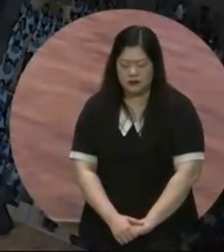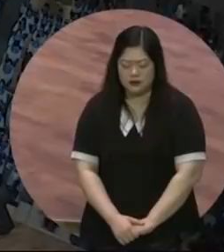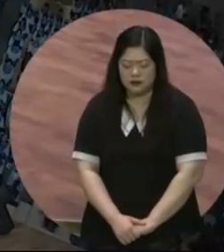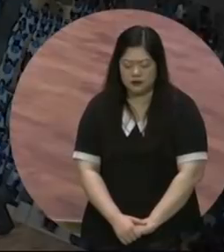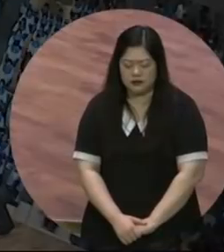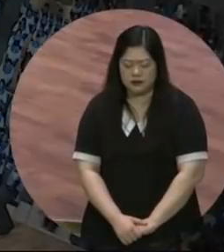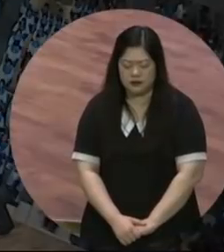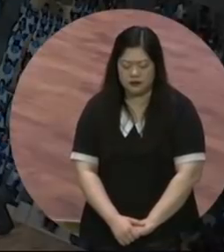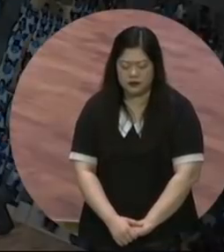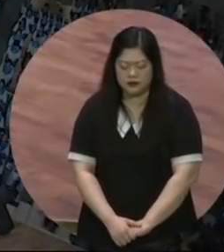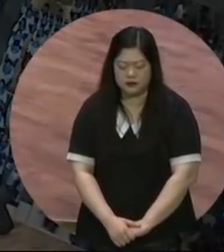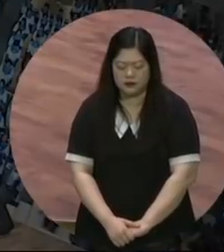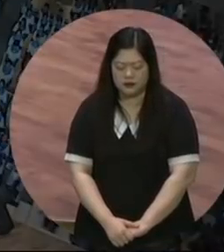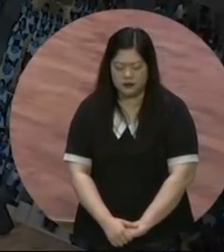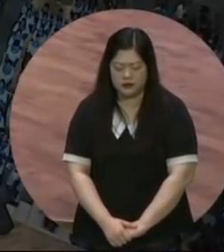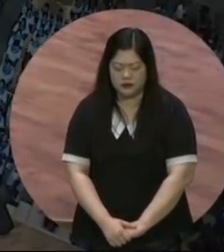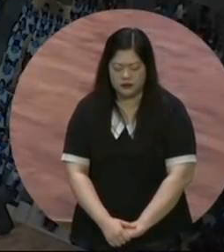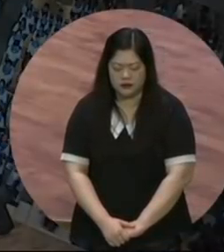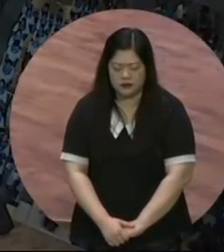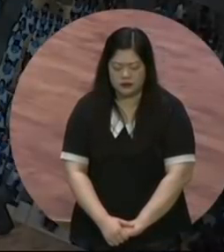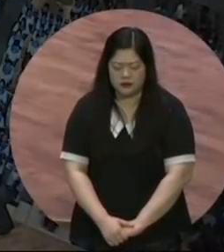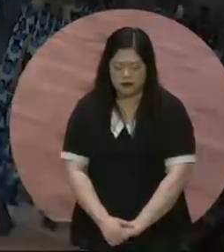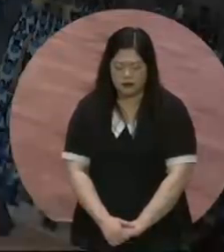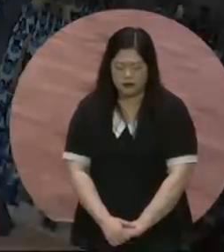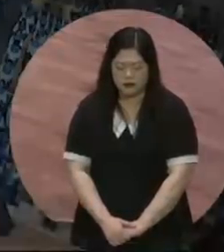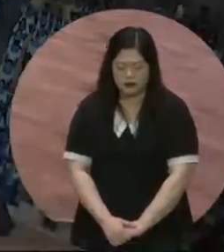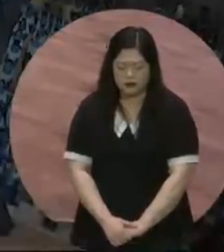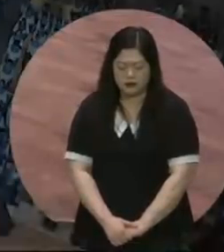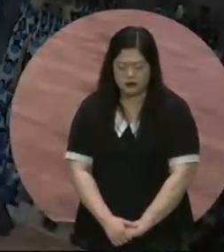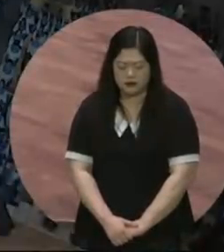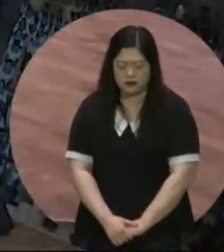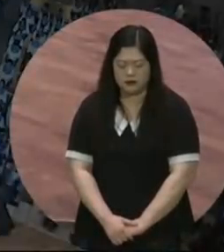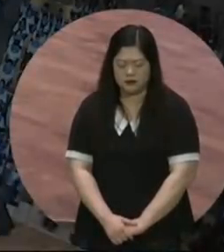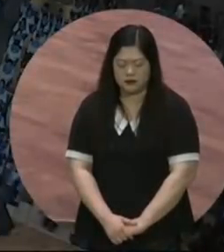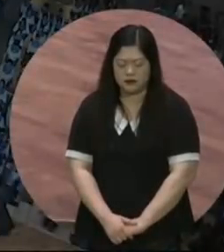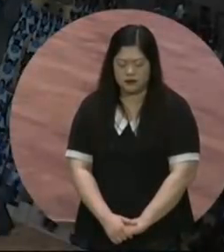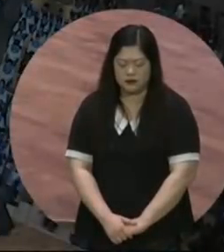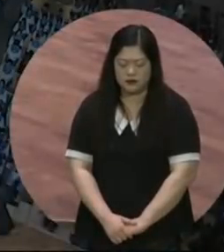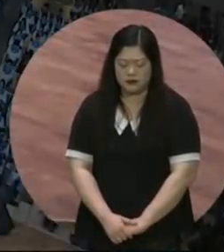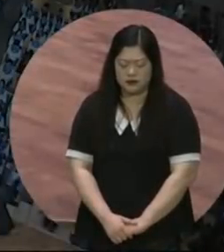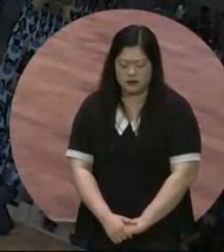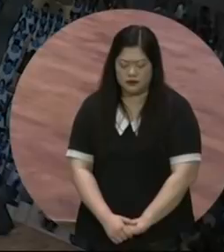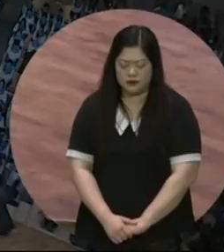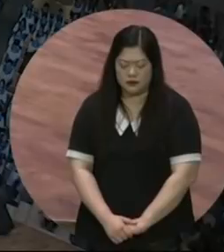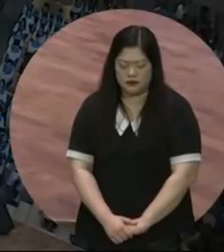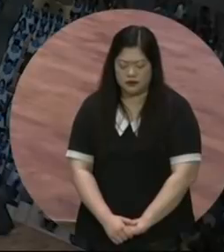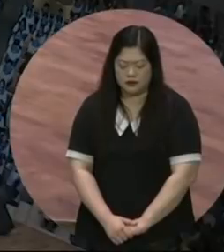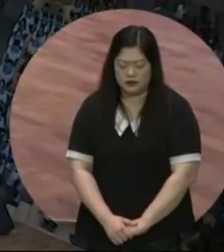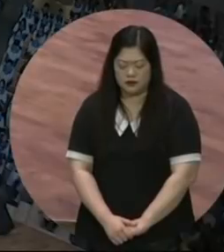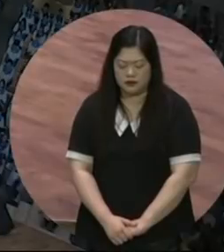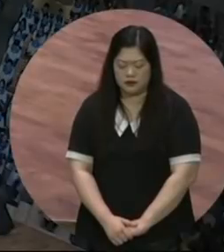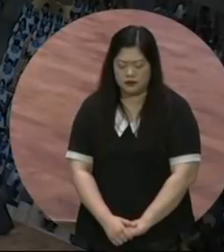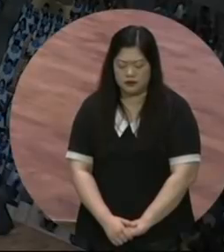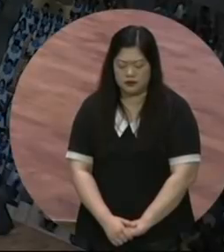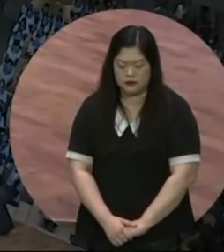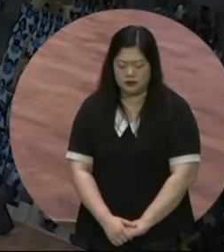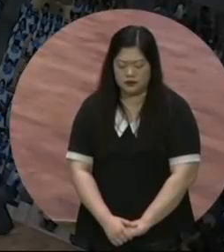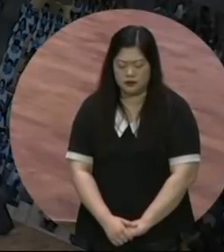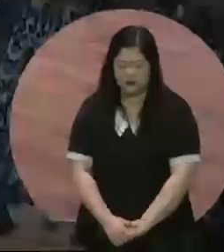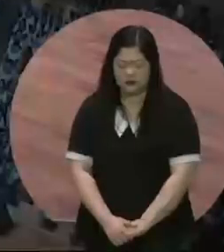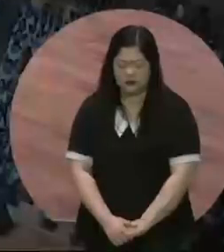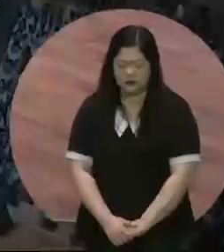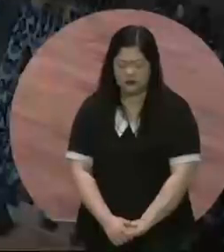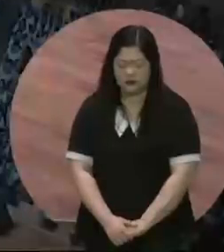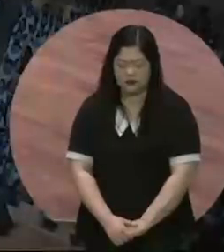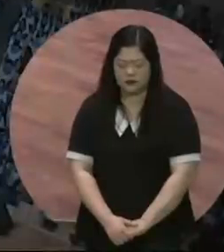하나님이 축복해 주시기를 원합니다. 그리스도의 절대적 사랑을 받은 예언해 온 성도들이 이제는 이 그리스도의 사랑을 증거하기를 원합니다. 오늘